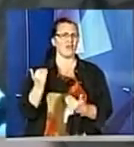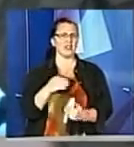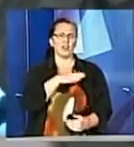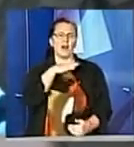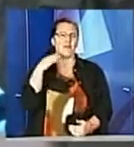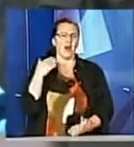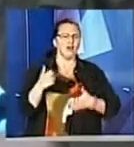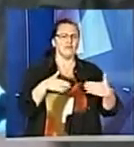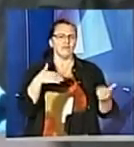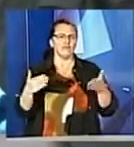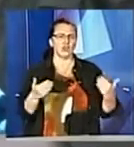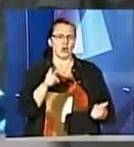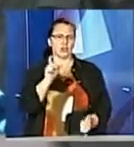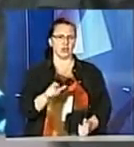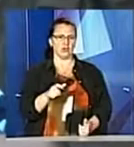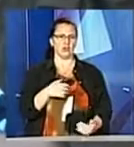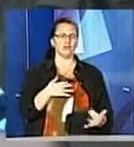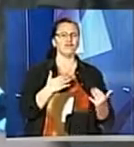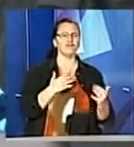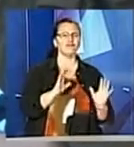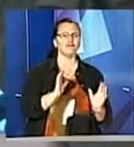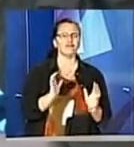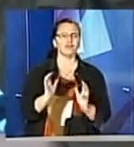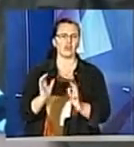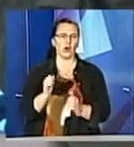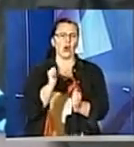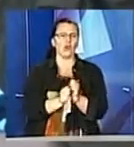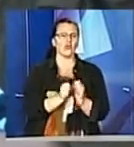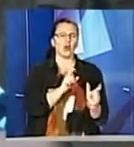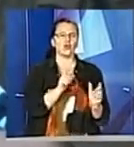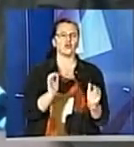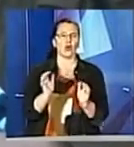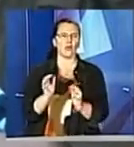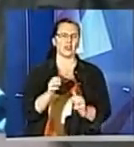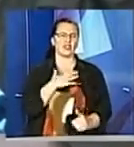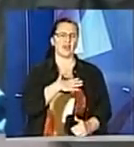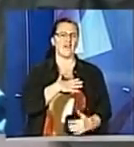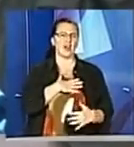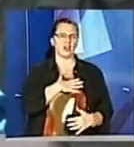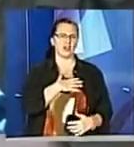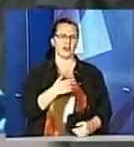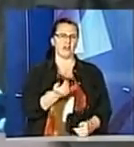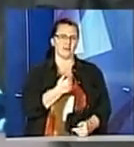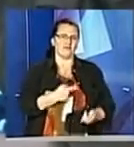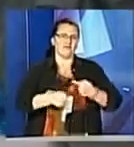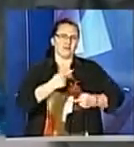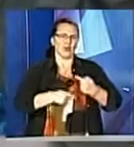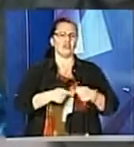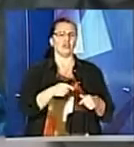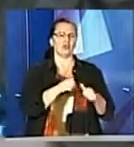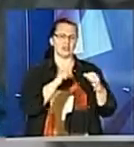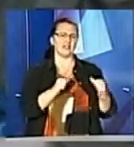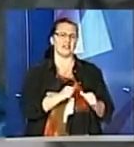багаторанна була людина. Він турбувався, він любив кожного з них. І ця любов сьогодні, що йому повернулася. Я